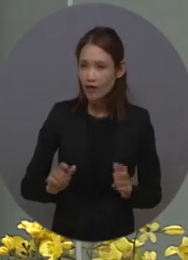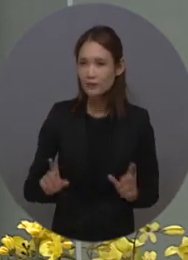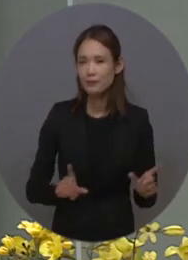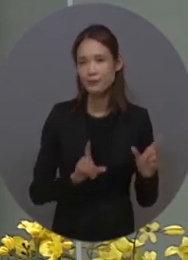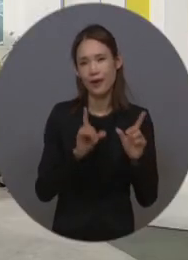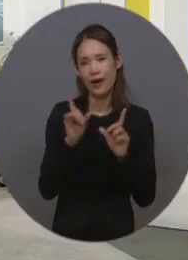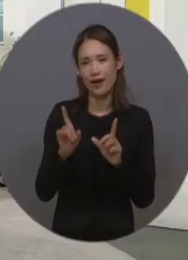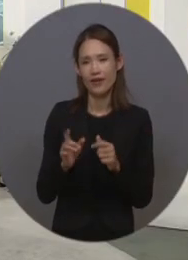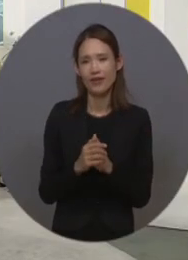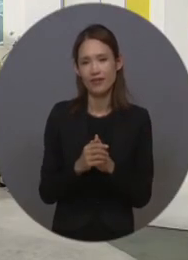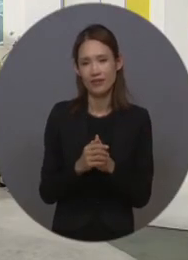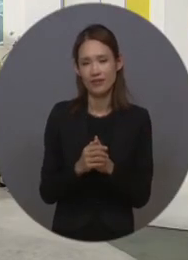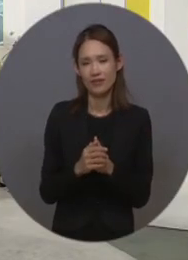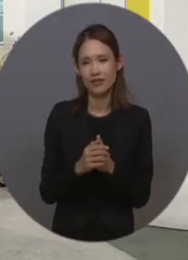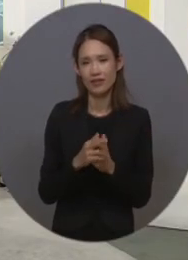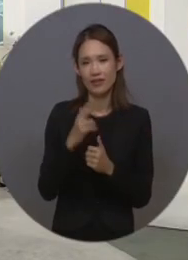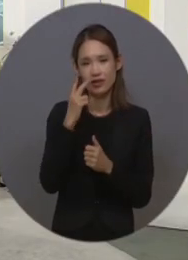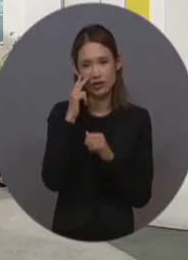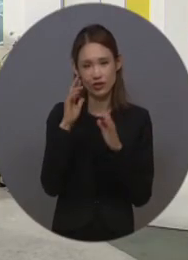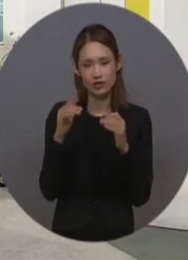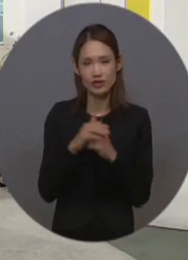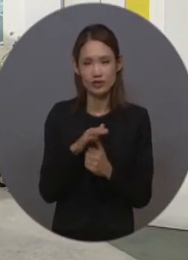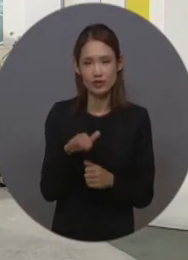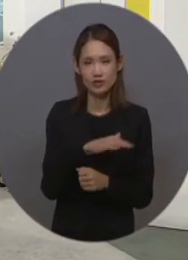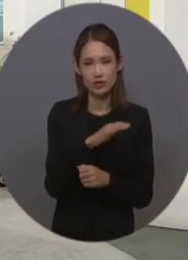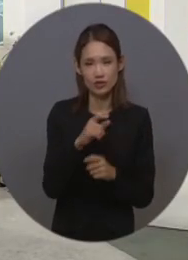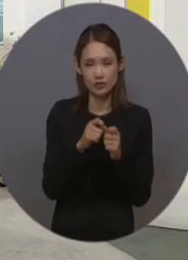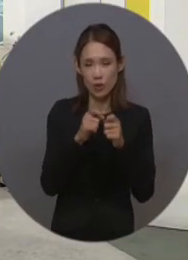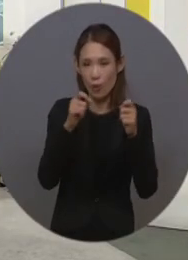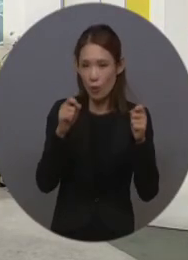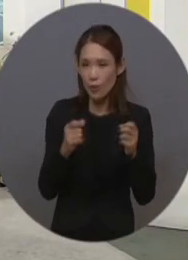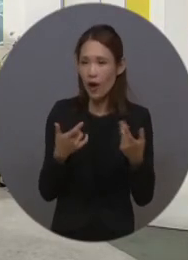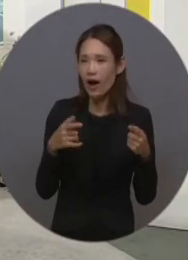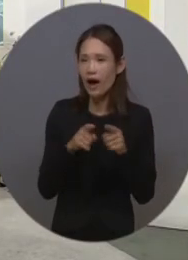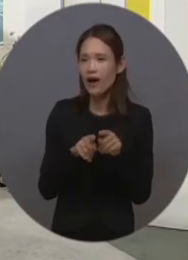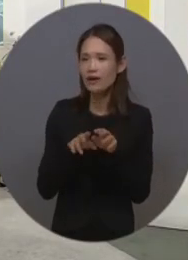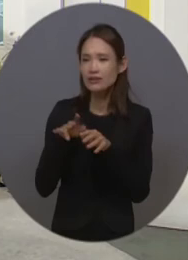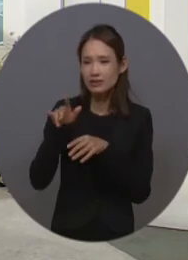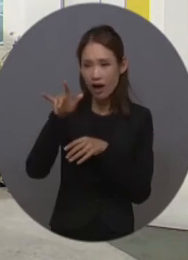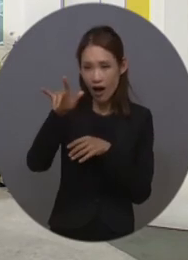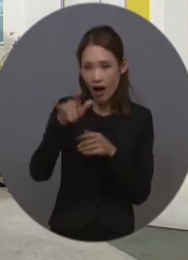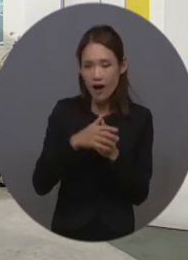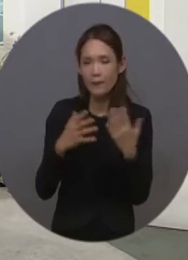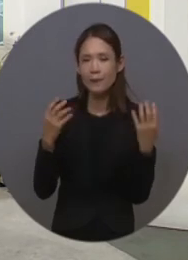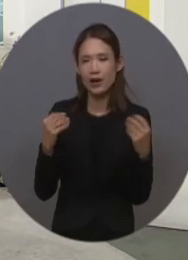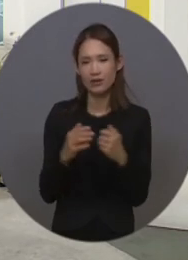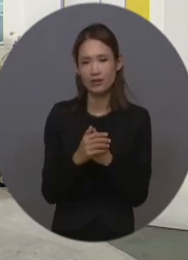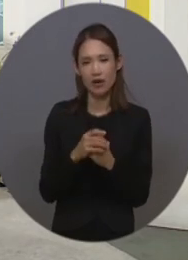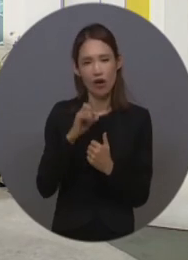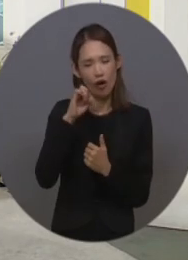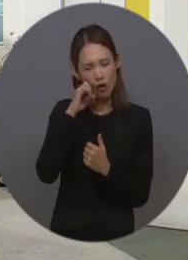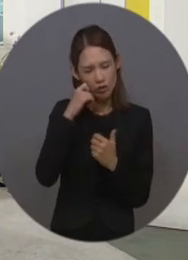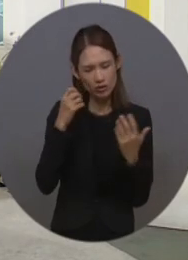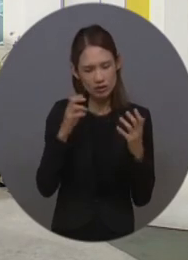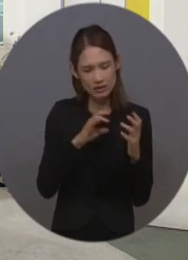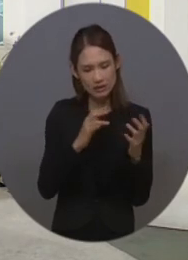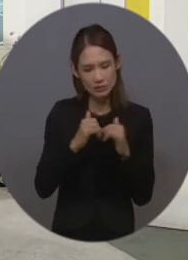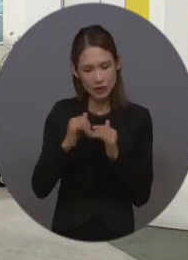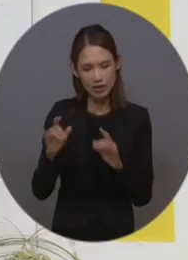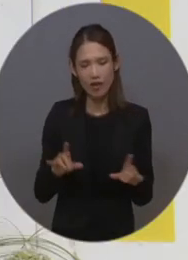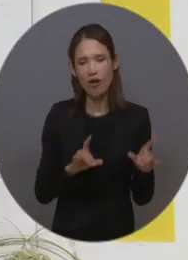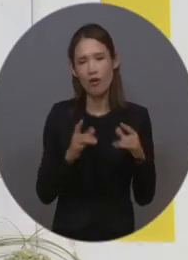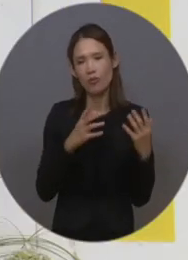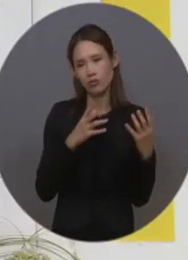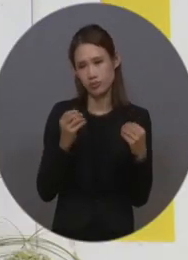네. 네. 미국에는 우리 동포들도 많이 가 계시잖아요. 참 네. 어렵게 거기서 이민 생활하고 계신 분들 참 많은데